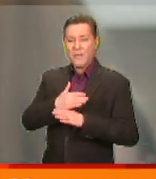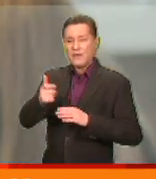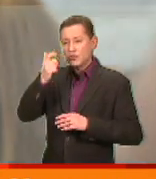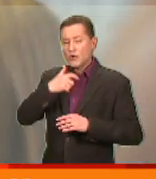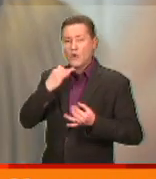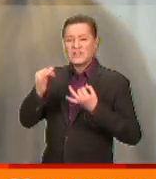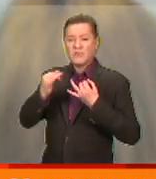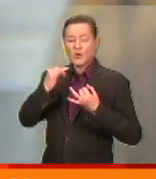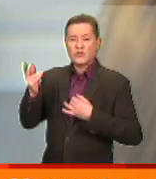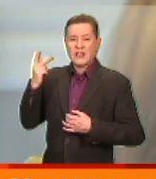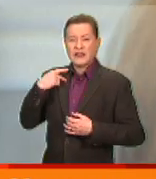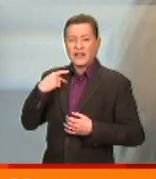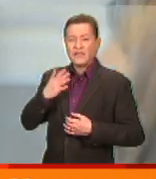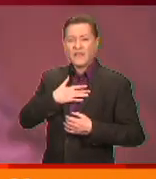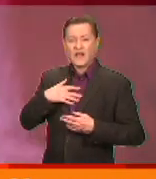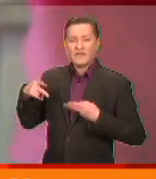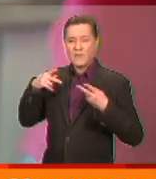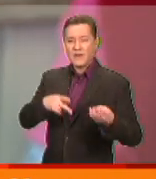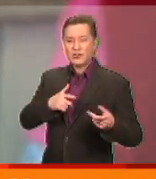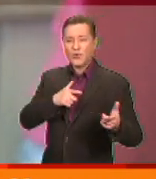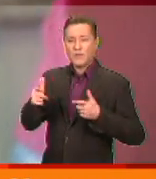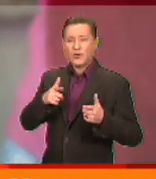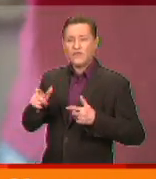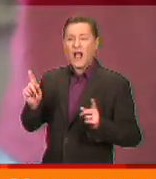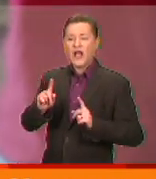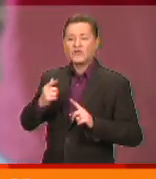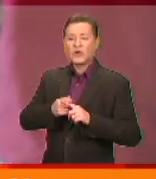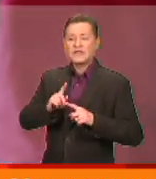до нашого приїзду підготувались. А що це в тебе?